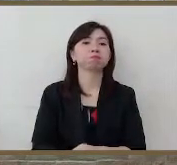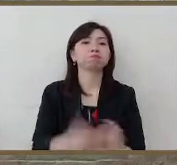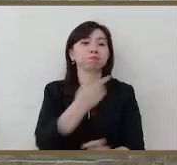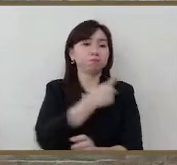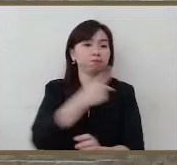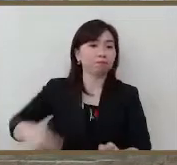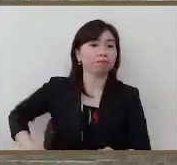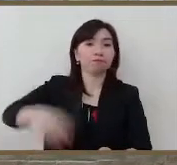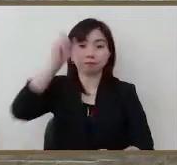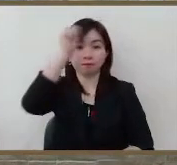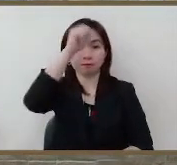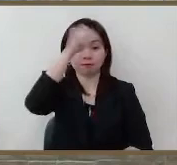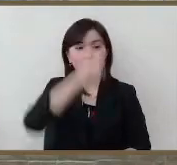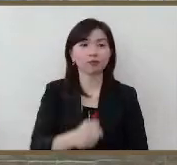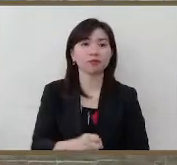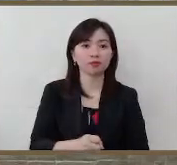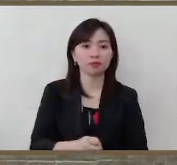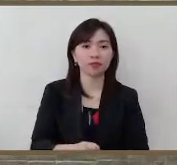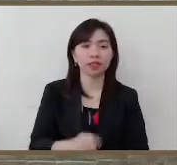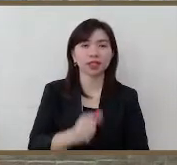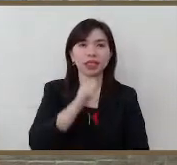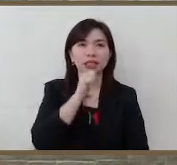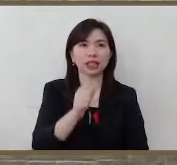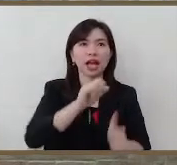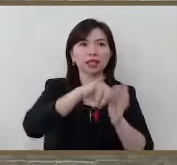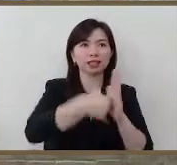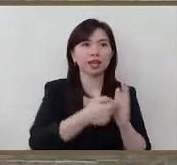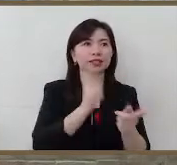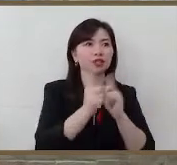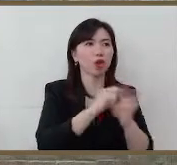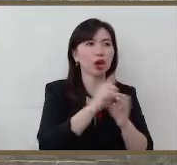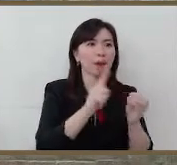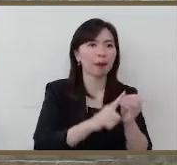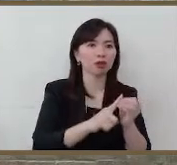Si King Solomon ang nagsasalita, maniwala kayo.